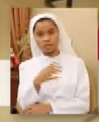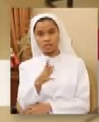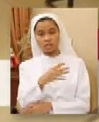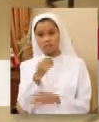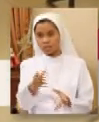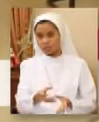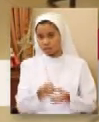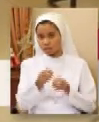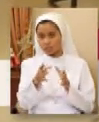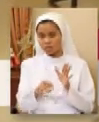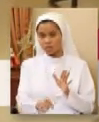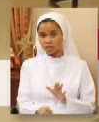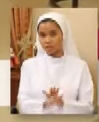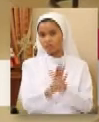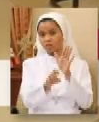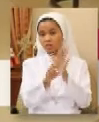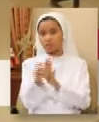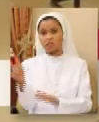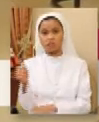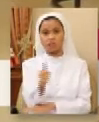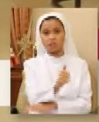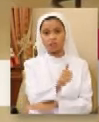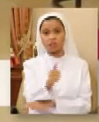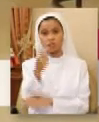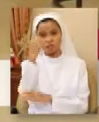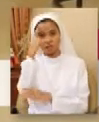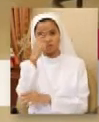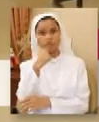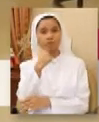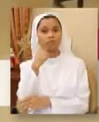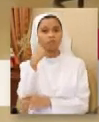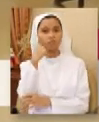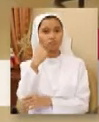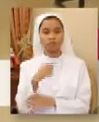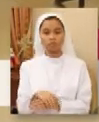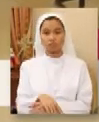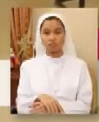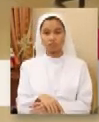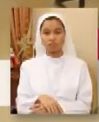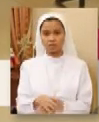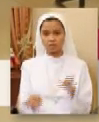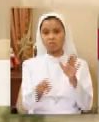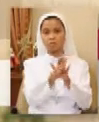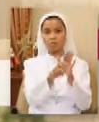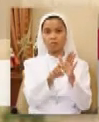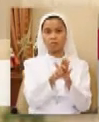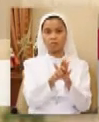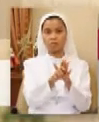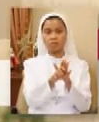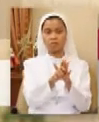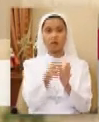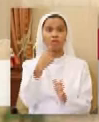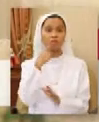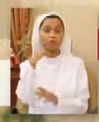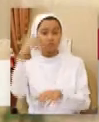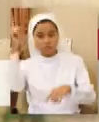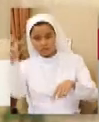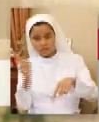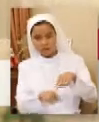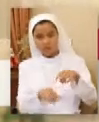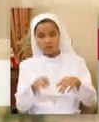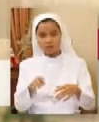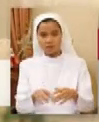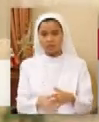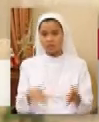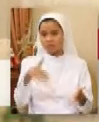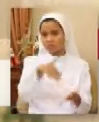magbigay ng halimbawa, mag-support ng transportation sa kanila. Mga resources, mga resources. Halimbawa, yung mga deaf na hindi nakapag-aral dahil sa malayo